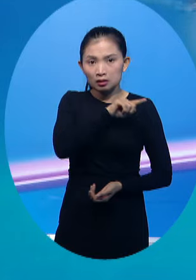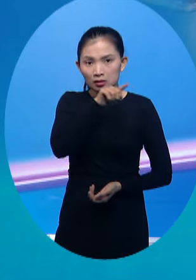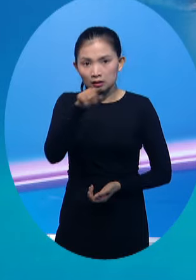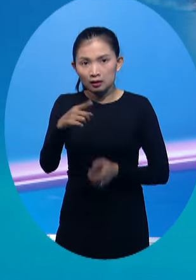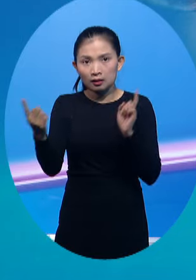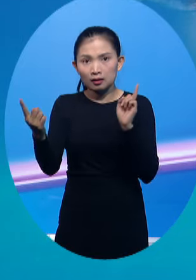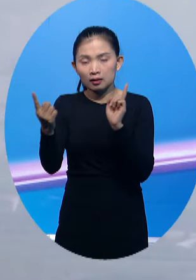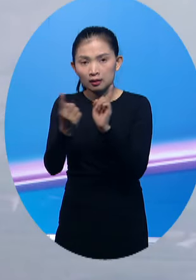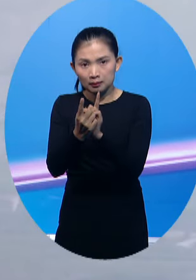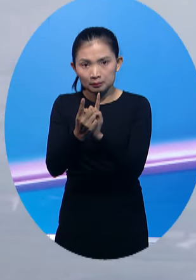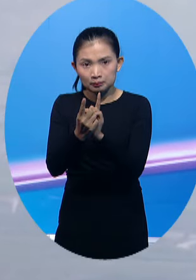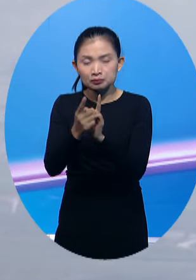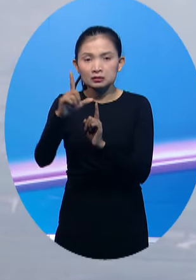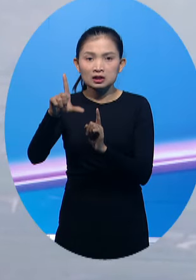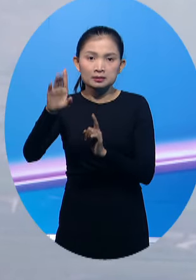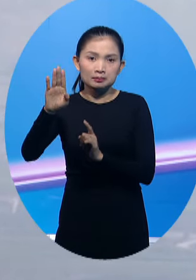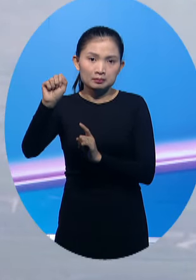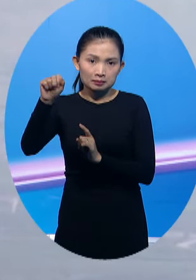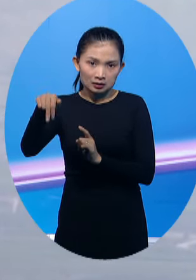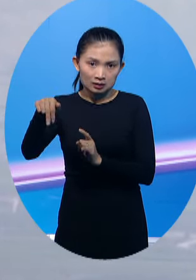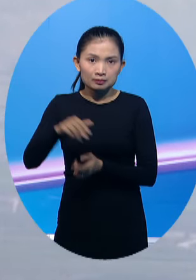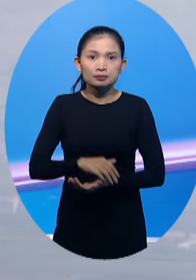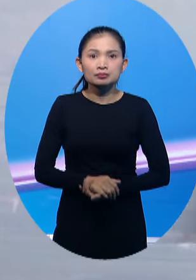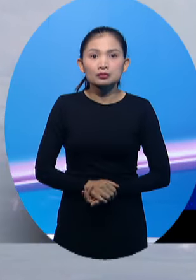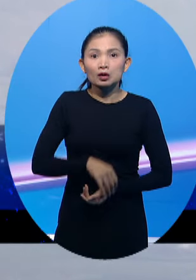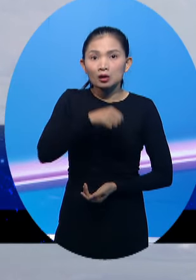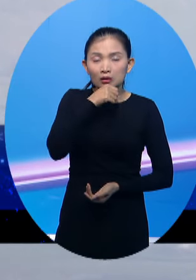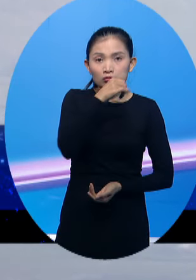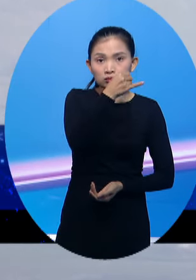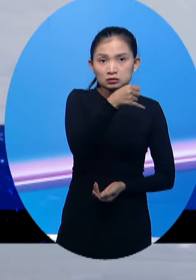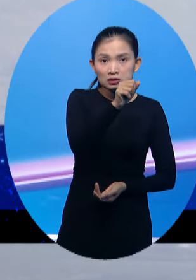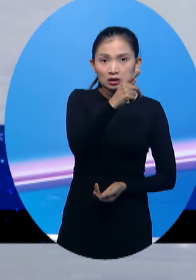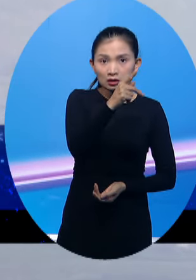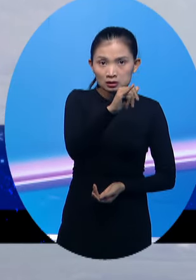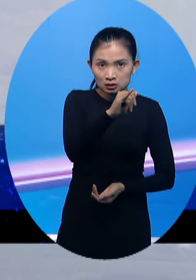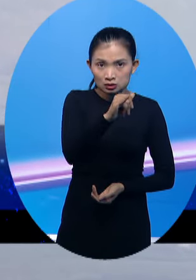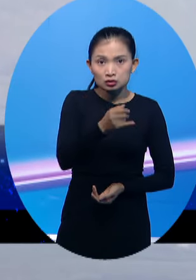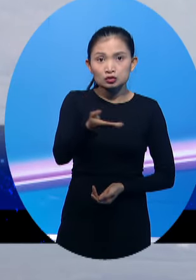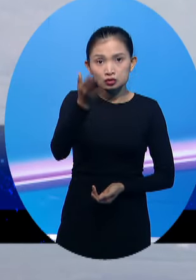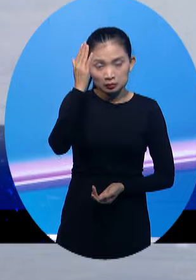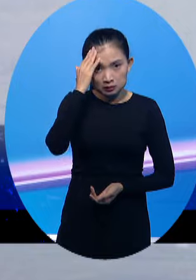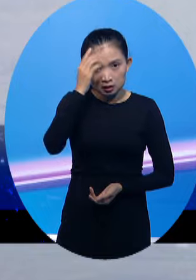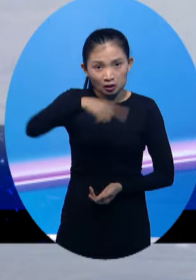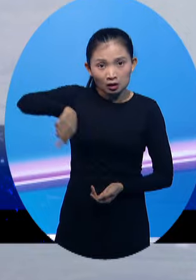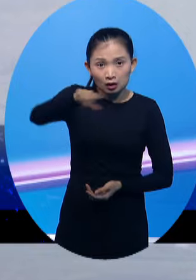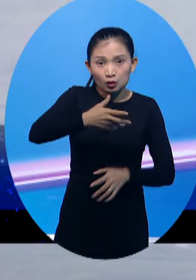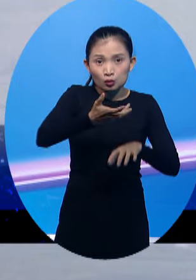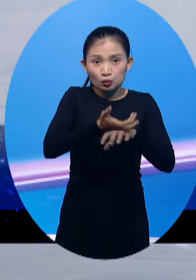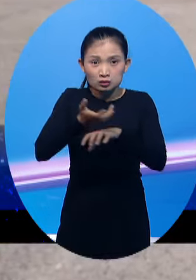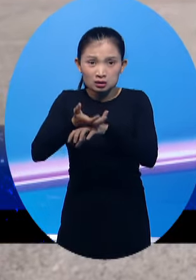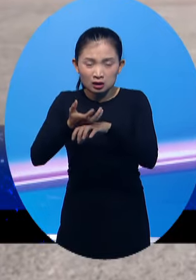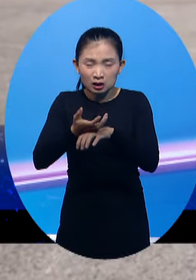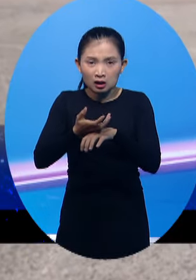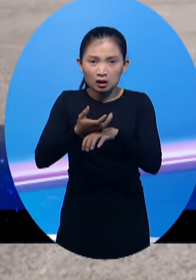li bang ông Zaki cho biết các quốc gia thành viên của liên đoàn Ả Rập đã đồng ý rằng không nên chỉ định